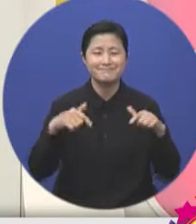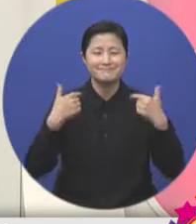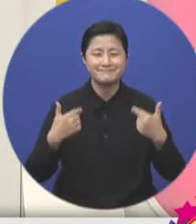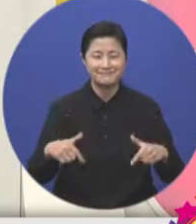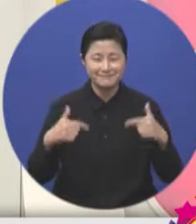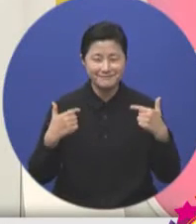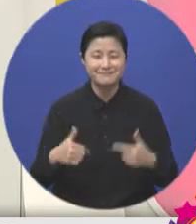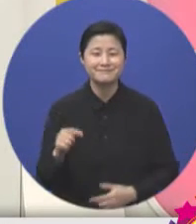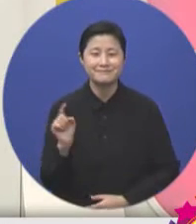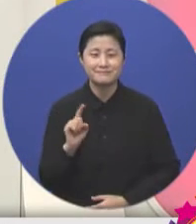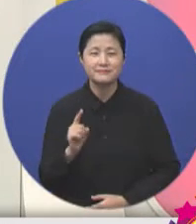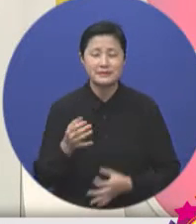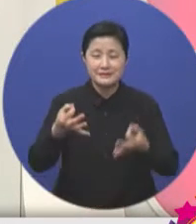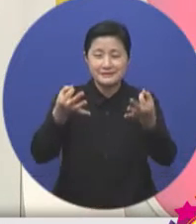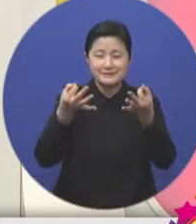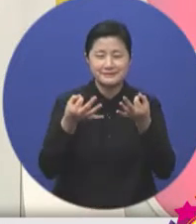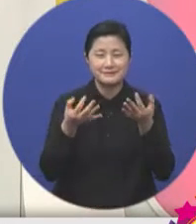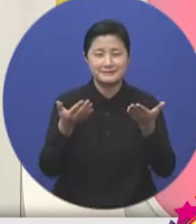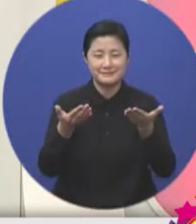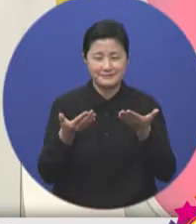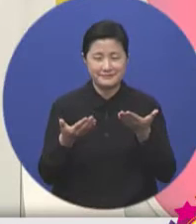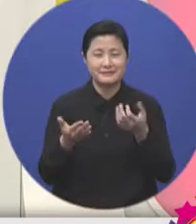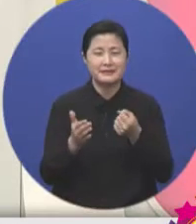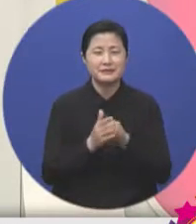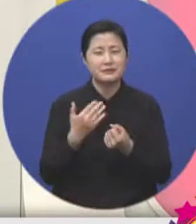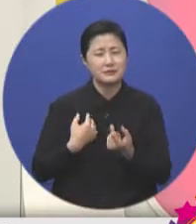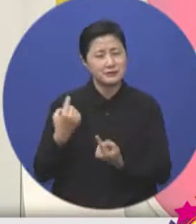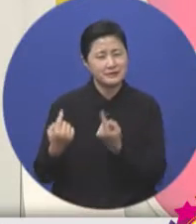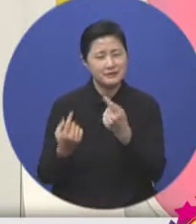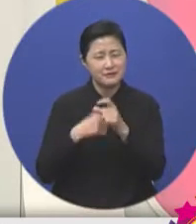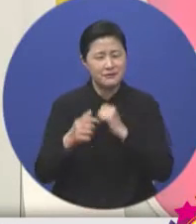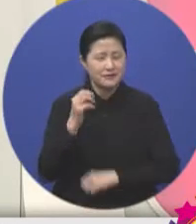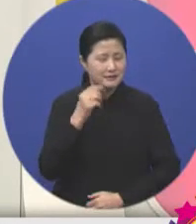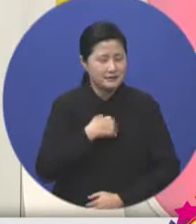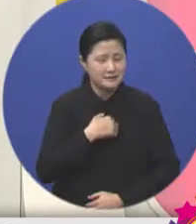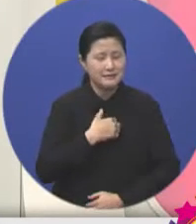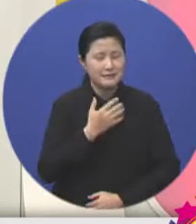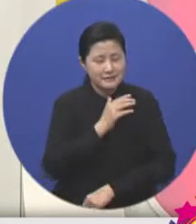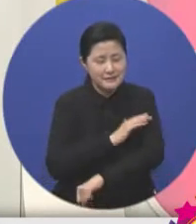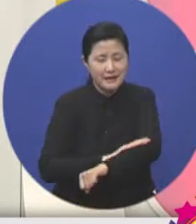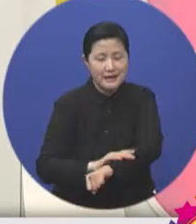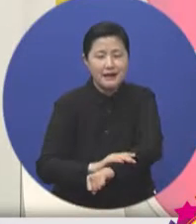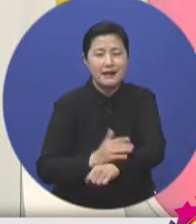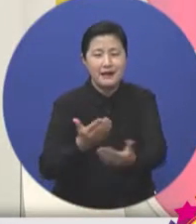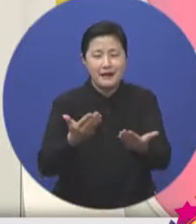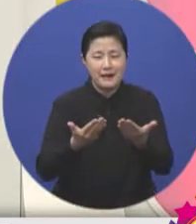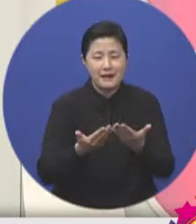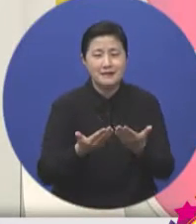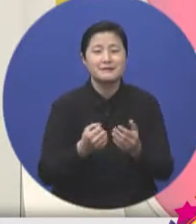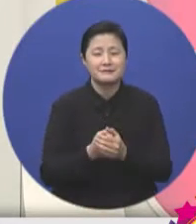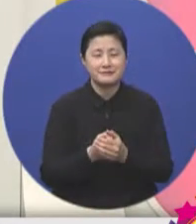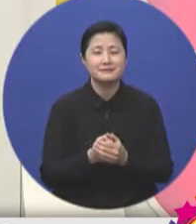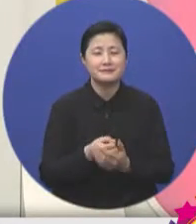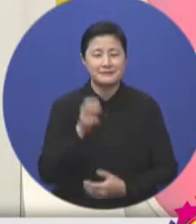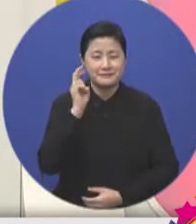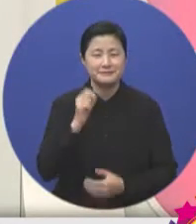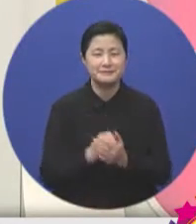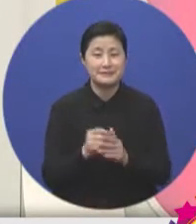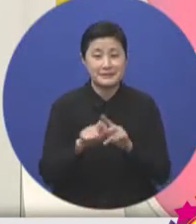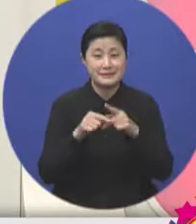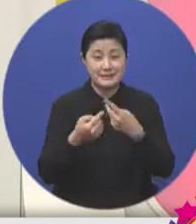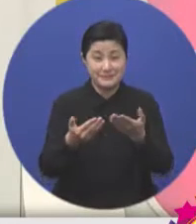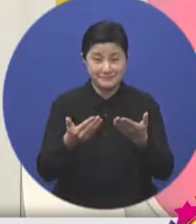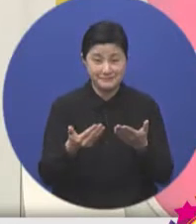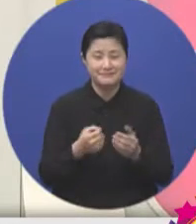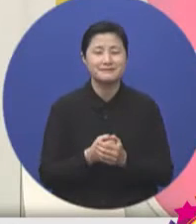항상 시청하고 계시기 때문에 네. 아마 저희보다 더 잘 알고 계실 것 같아요. 여러분들 이해하셨죠? 네. 자, 저희